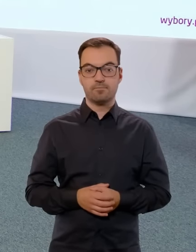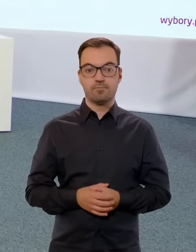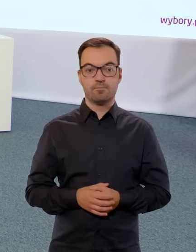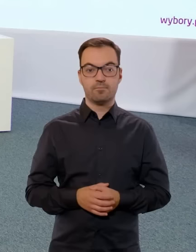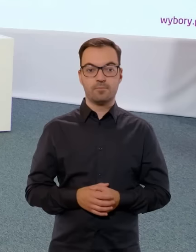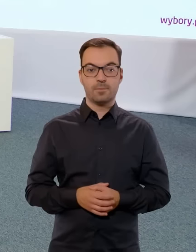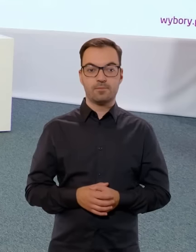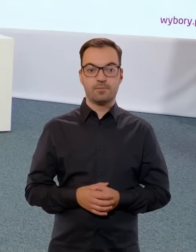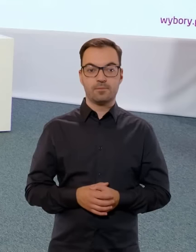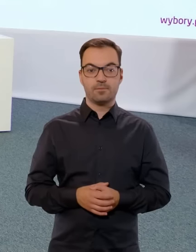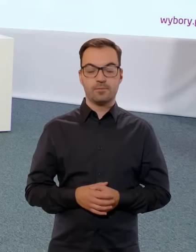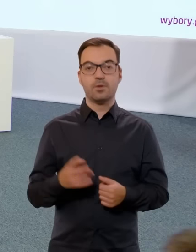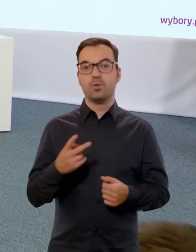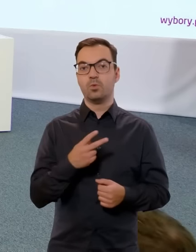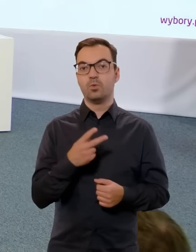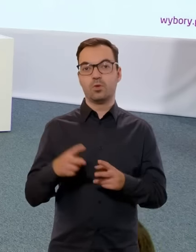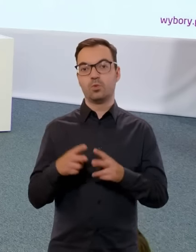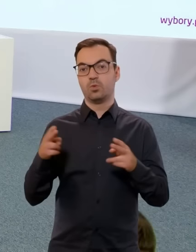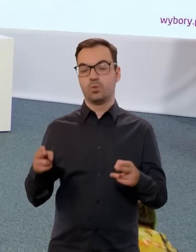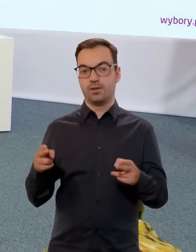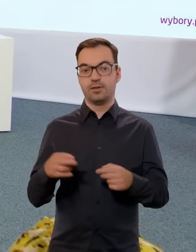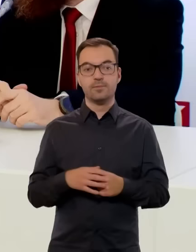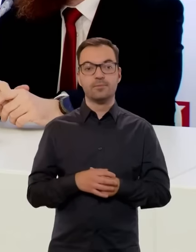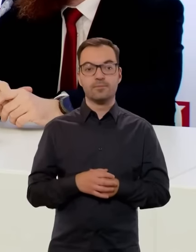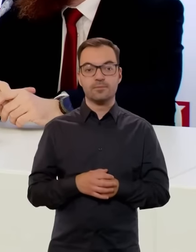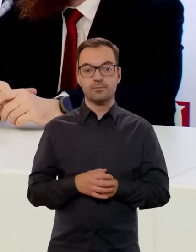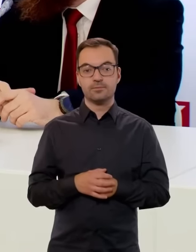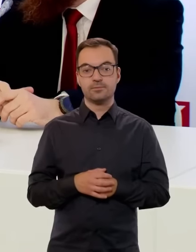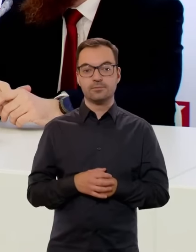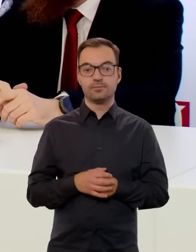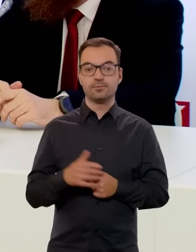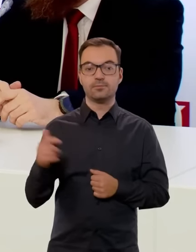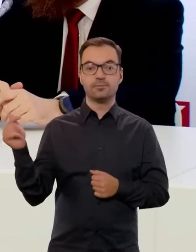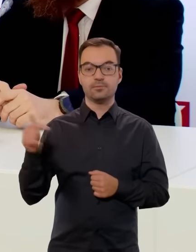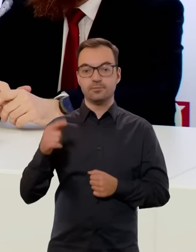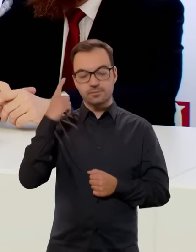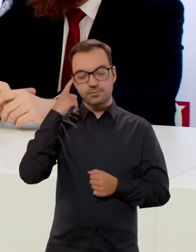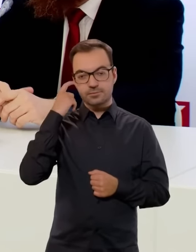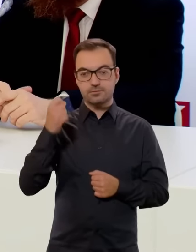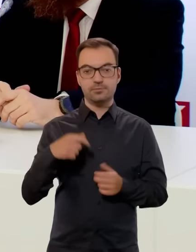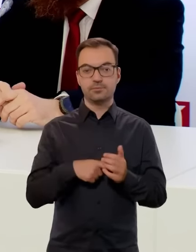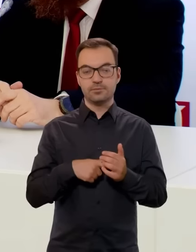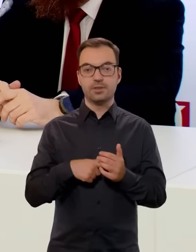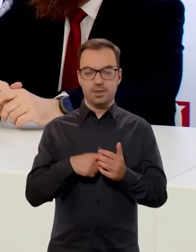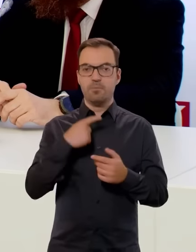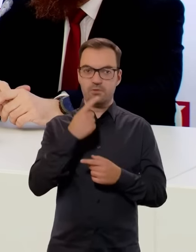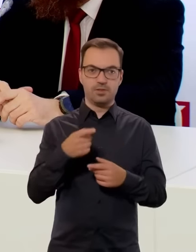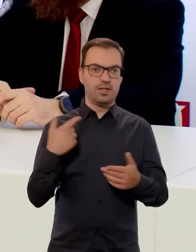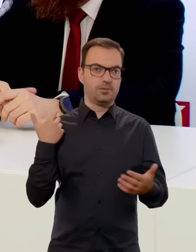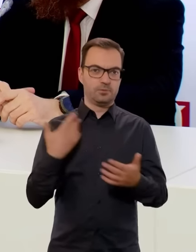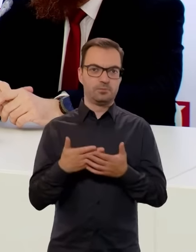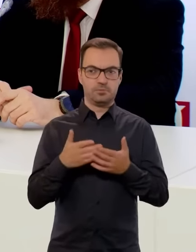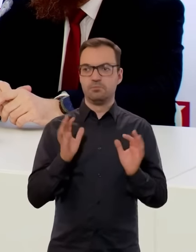kwestię drugiej tury wyborów włodarzy gmin i miast, należy podkreślić, że przebiega w